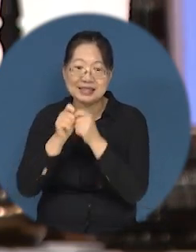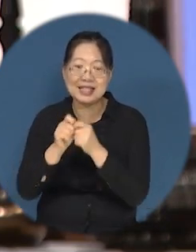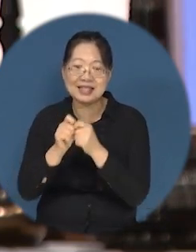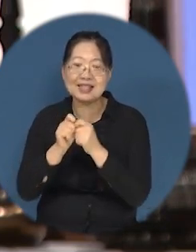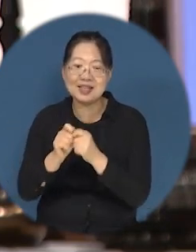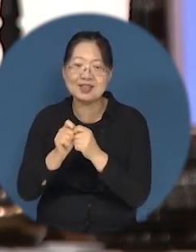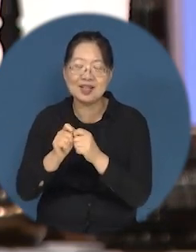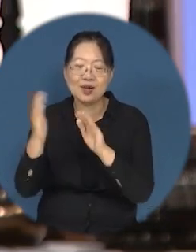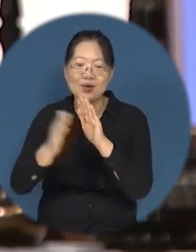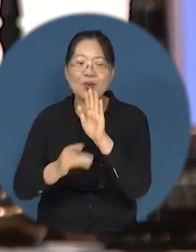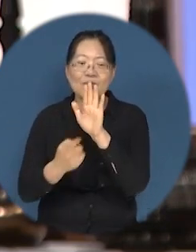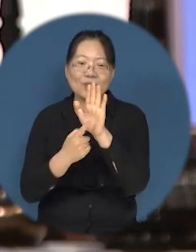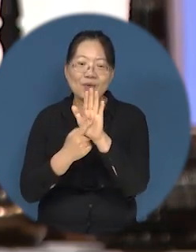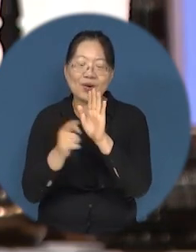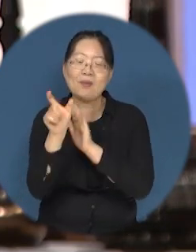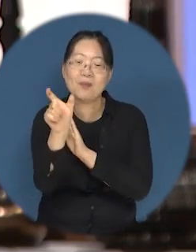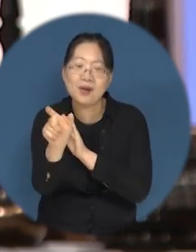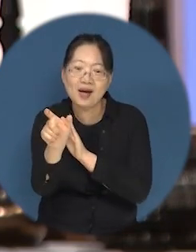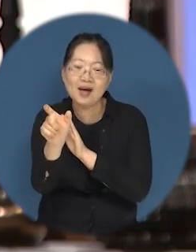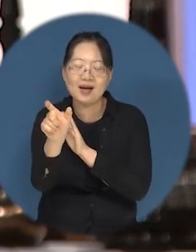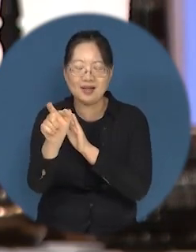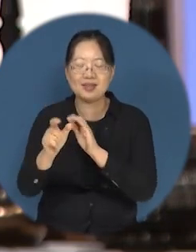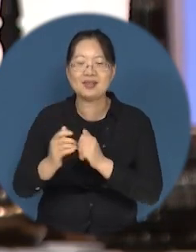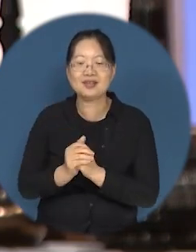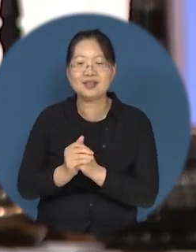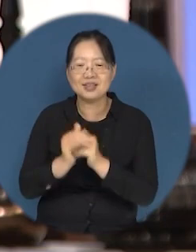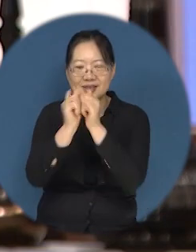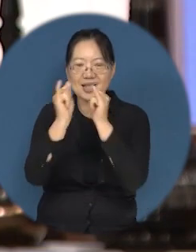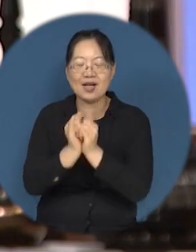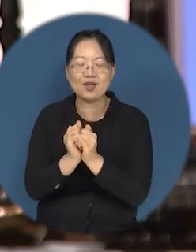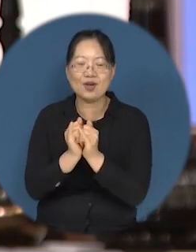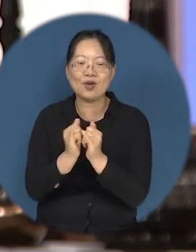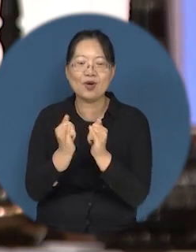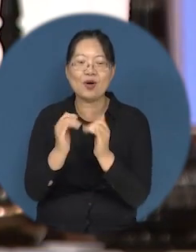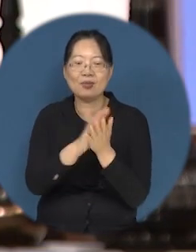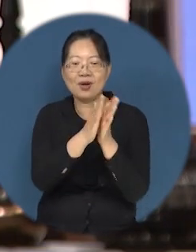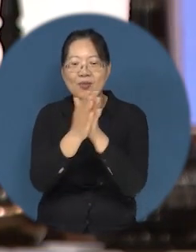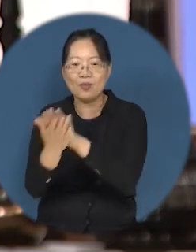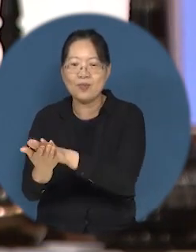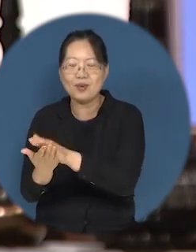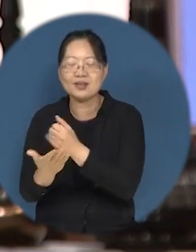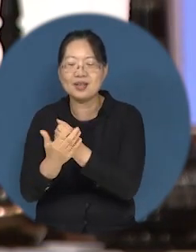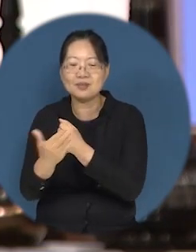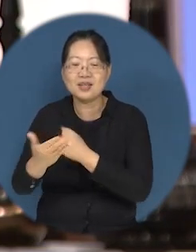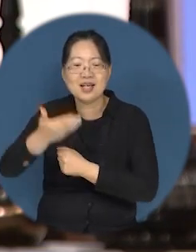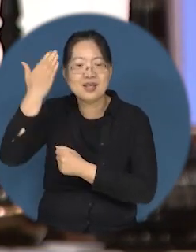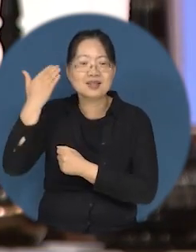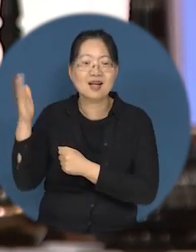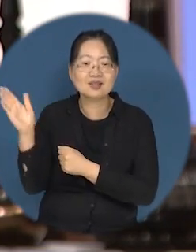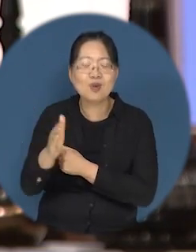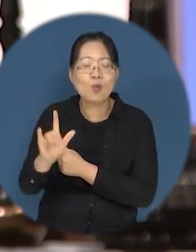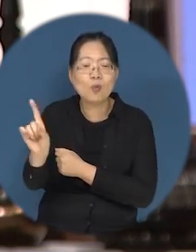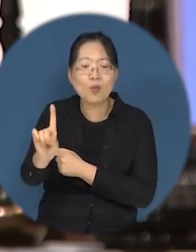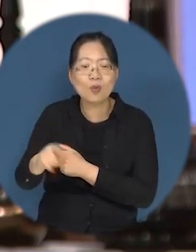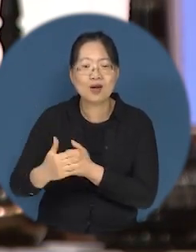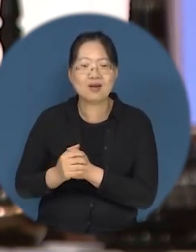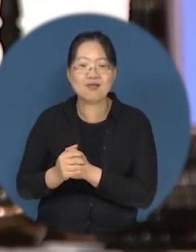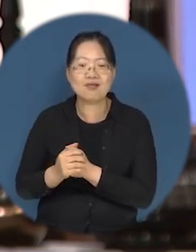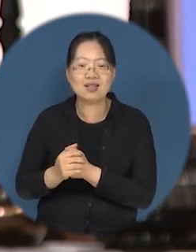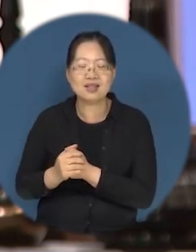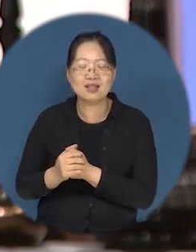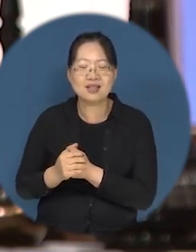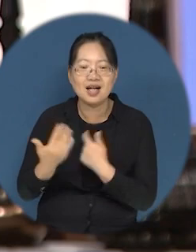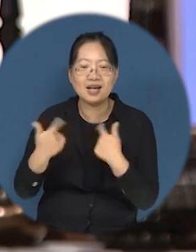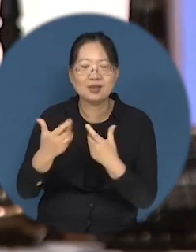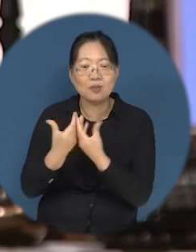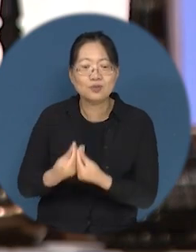네, 이 공시를 갖다가 해야 되는 어떤 그런 단계로 넘어갑니다. 그래서 이제는 옛날처럼 그냥 뭐 제가